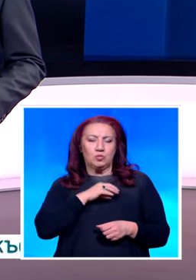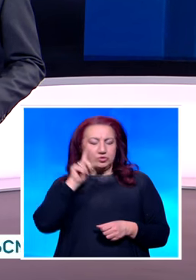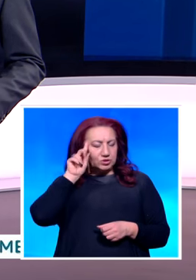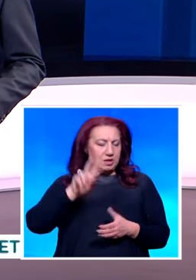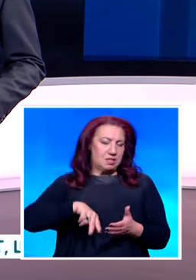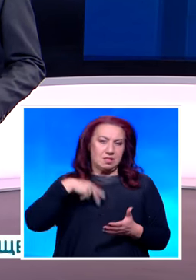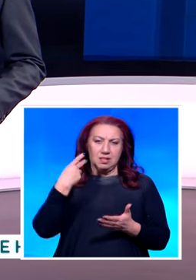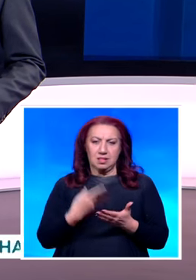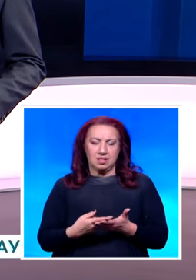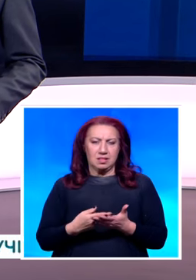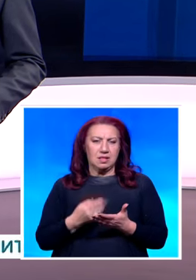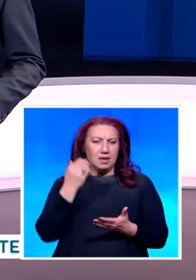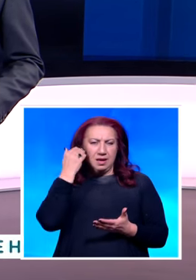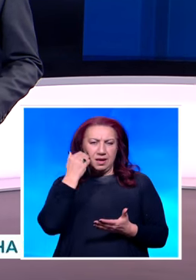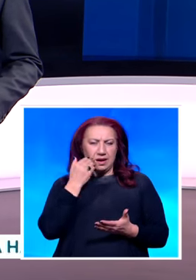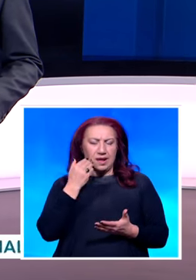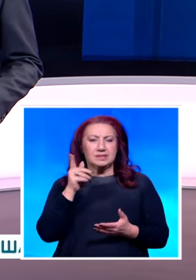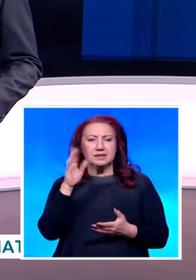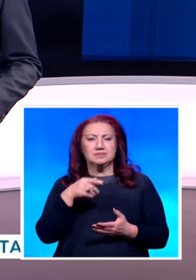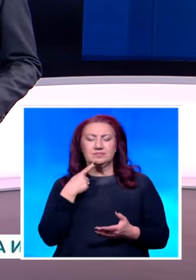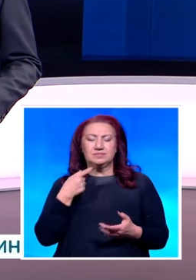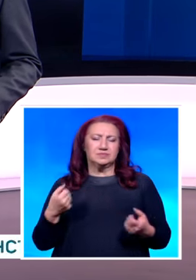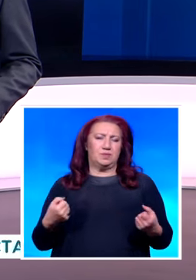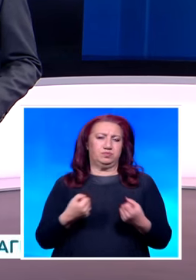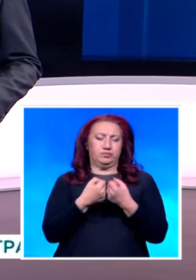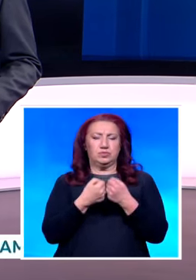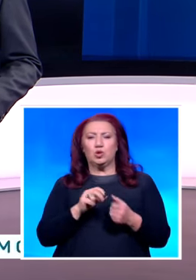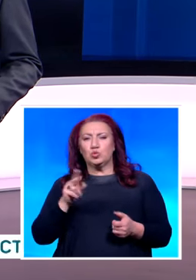сблъсък с футболист на Лудогорец. Очаква се Любенов да излезе на терена до